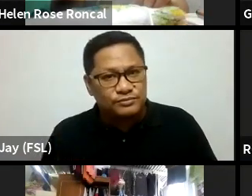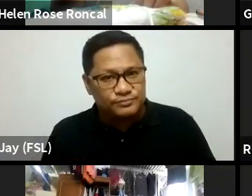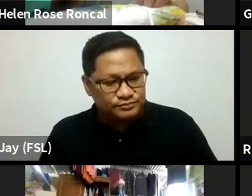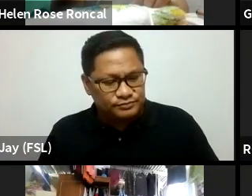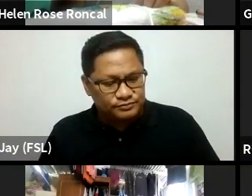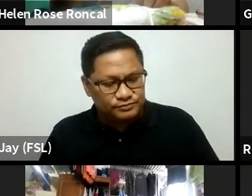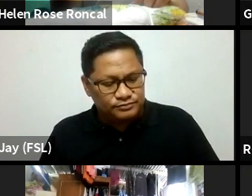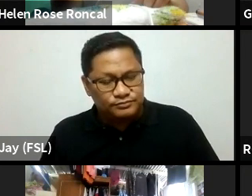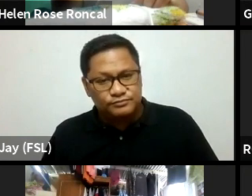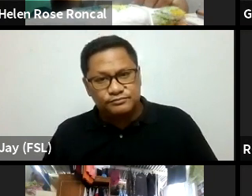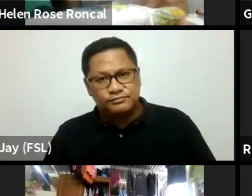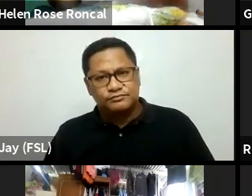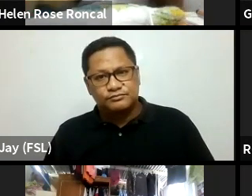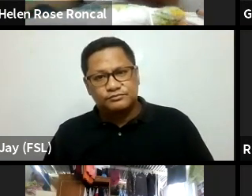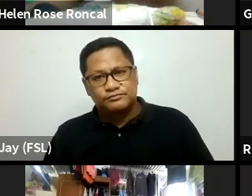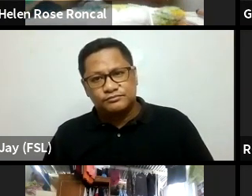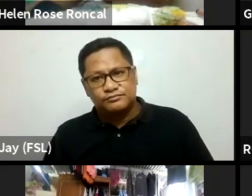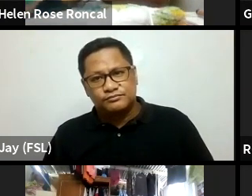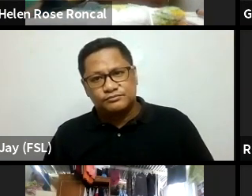Unmute natin si Rene. Go ahead.